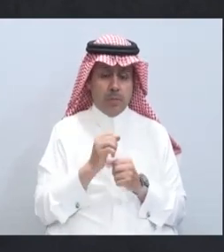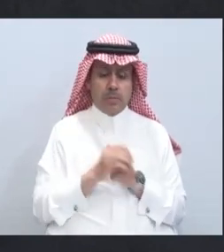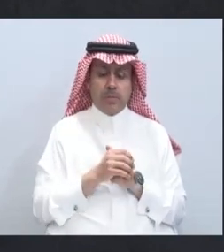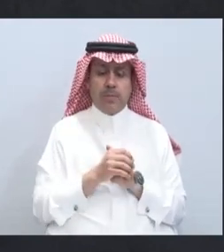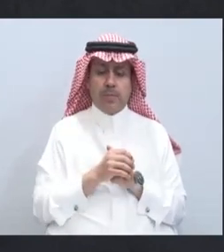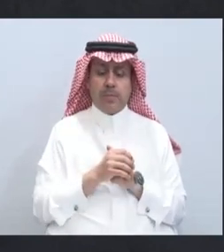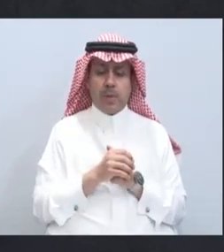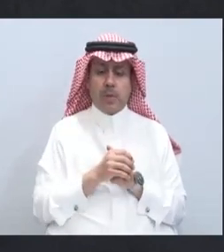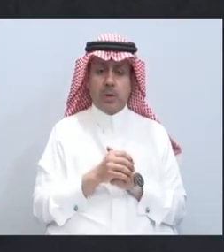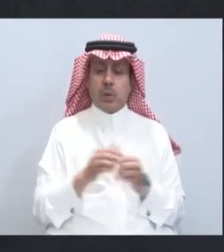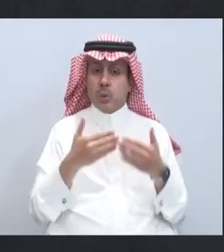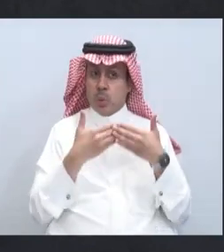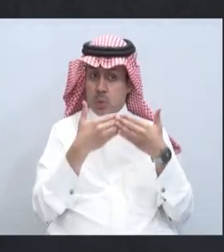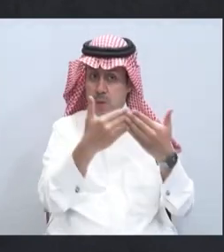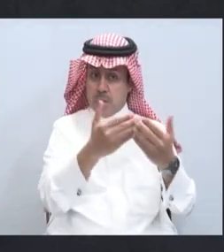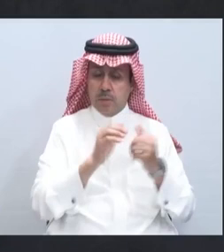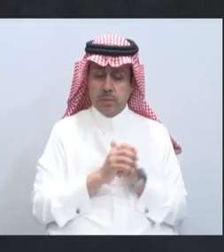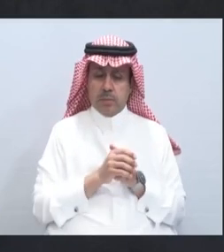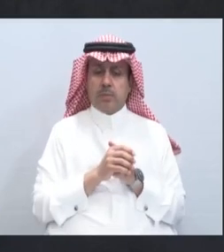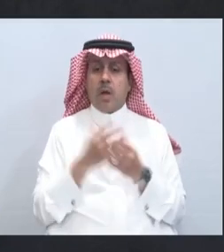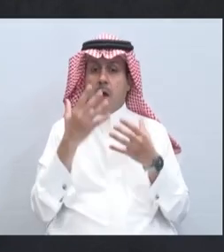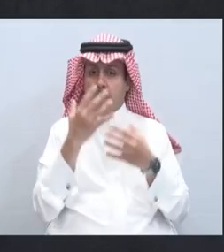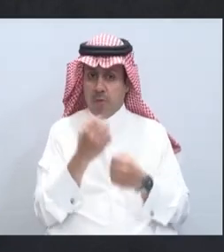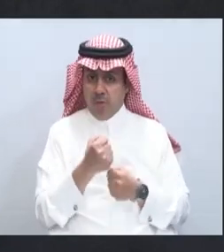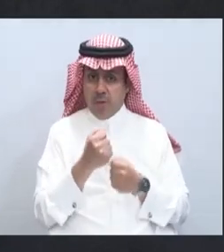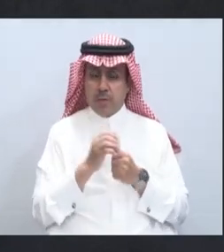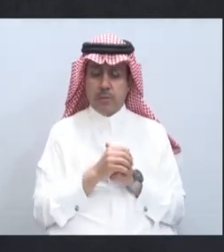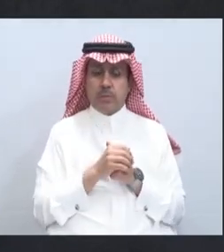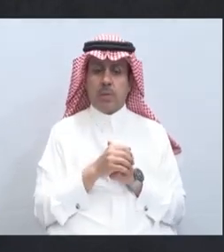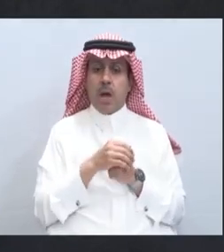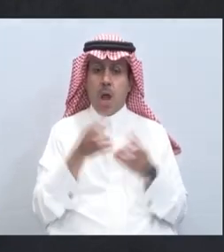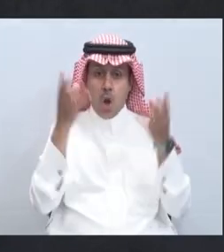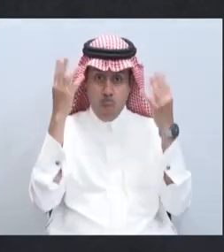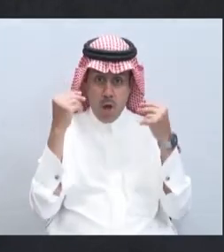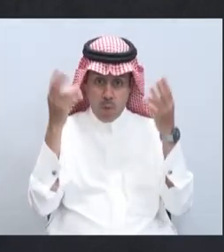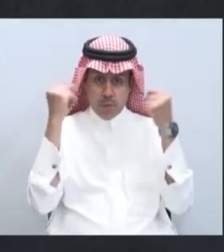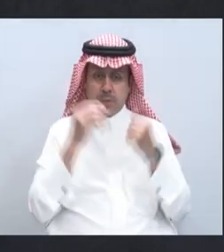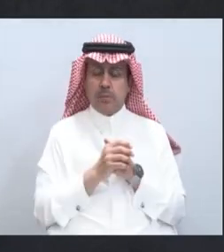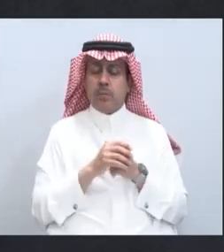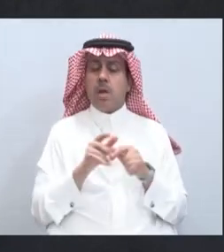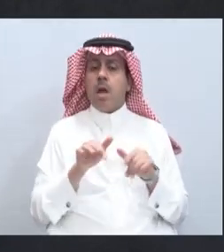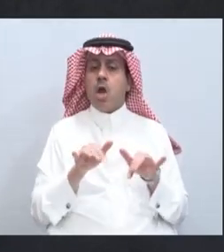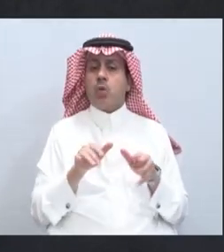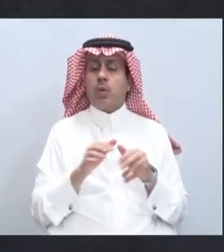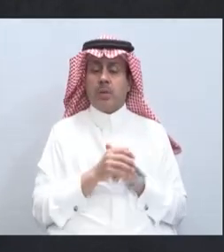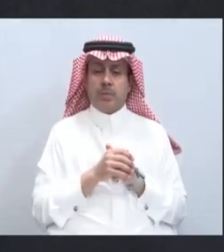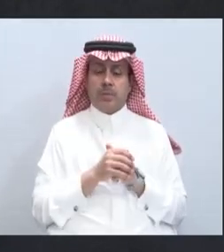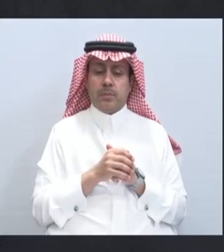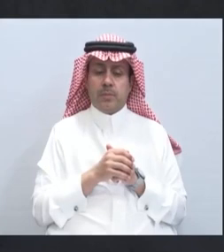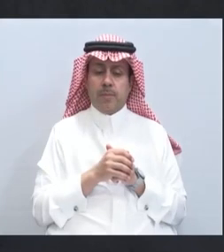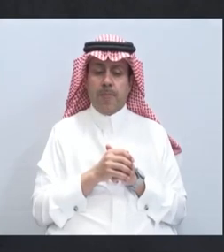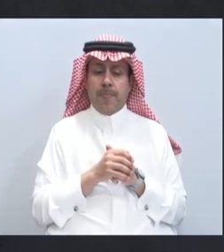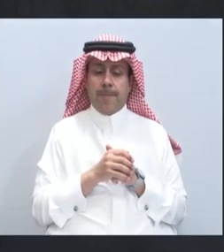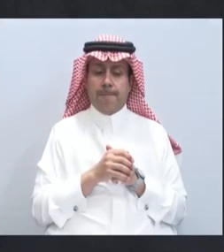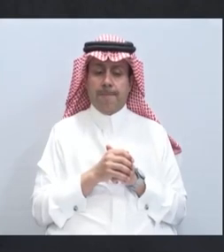تساعد هذه التقنيه بحفظها بحفظ هذه المعلومات الكترونيا اذا